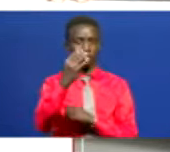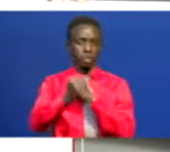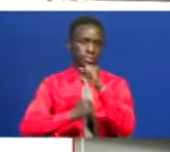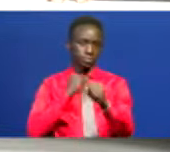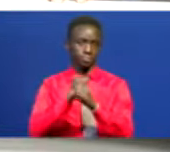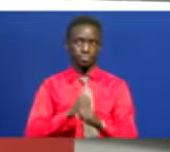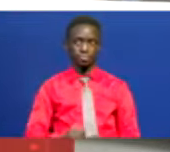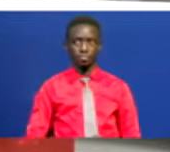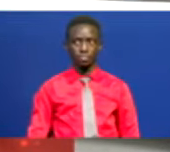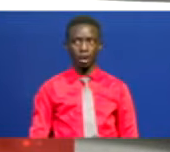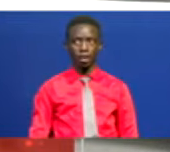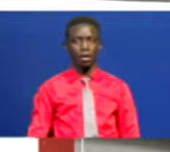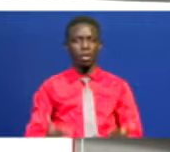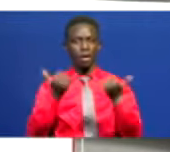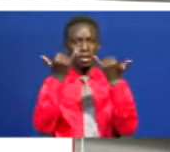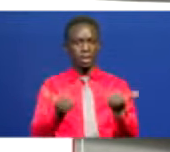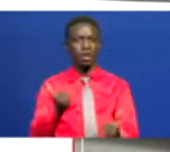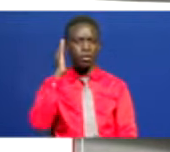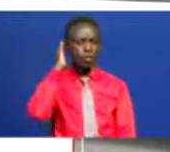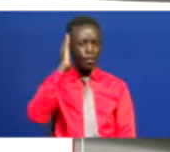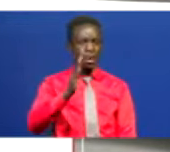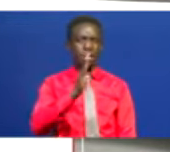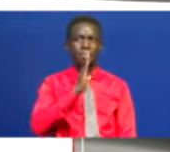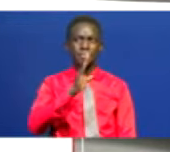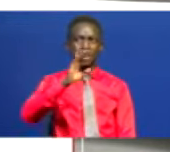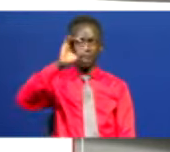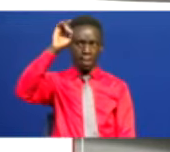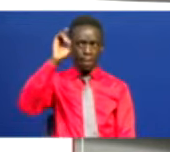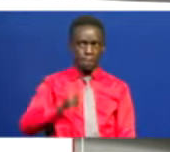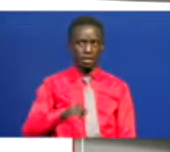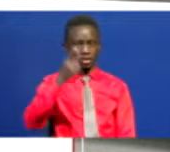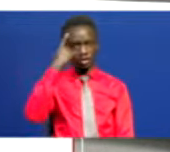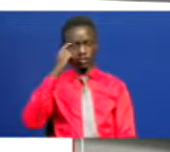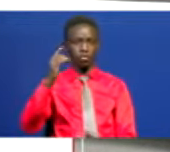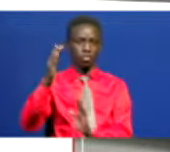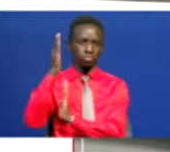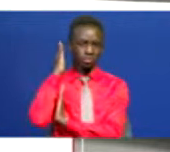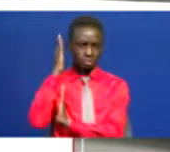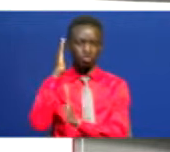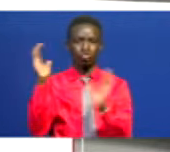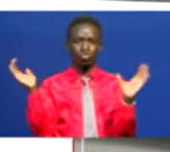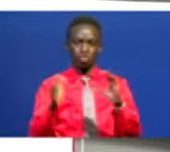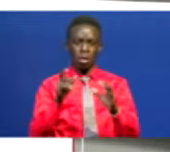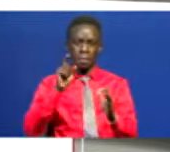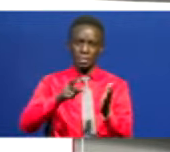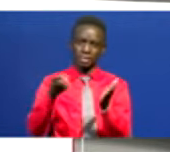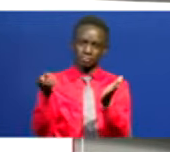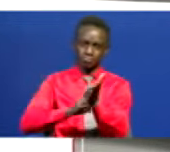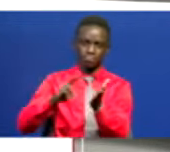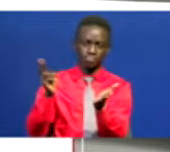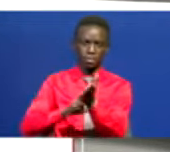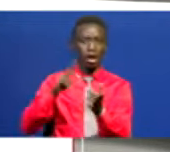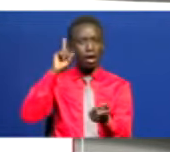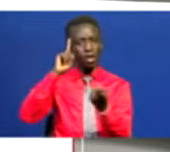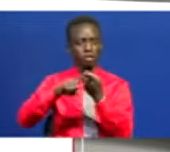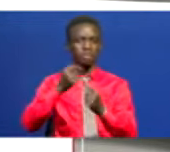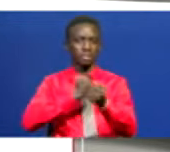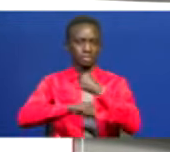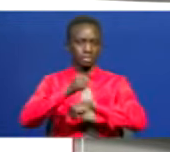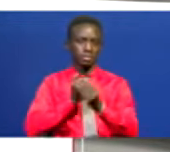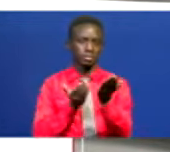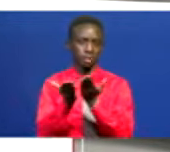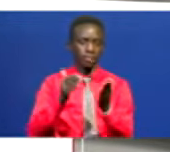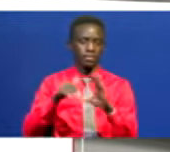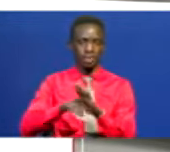Na sasa itakuwa lazima kwa mabawabu wa kibinafsi nchini kusajiliwa ili kuajiriwa kuhudumu katika sekta hiyo. Katibu katika